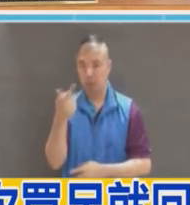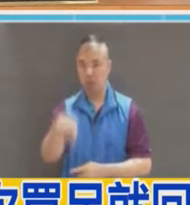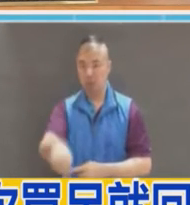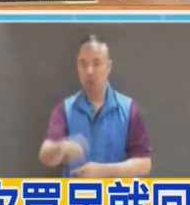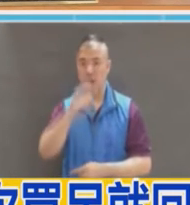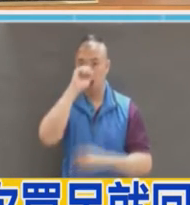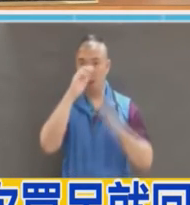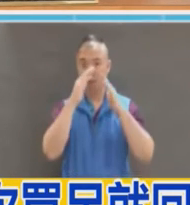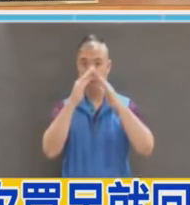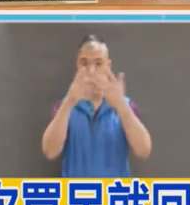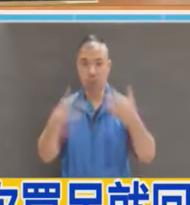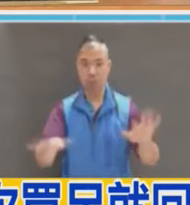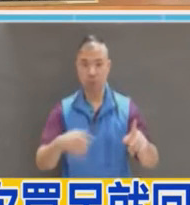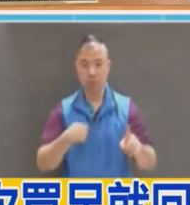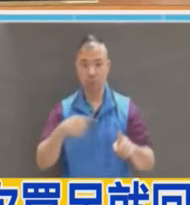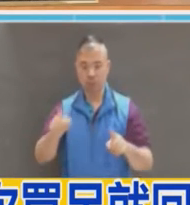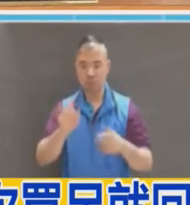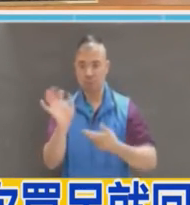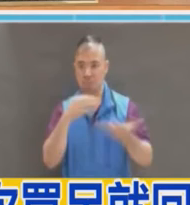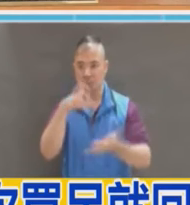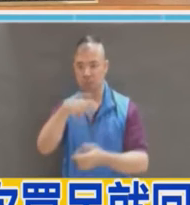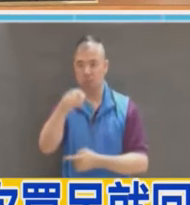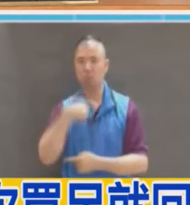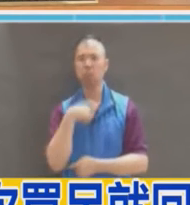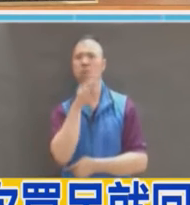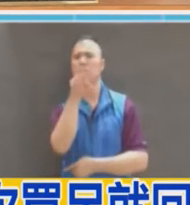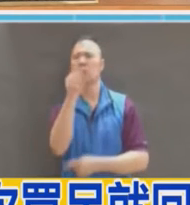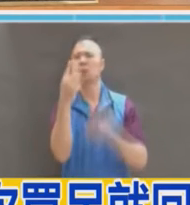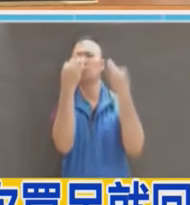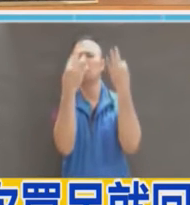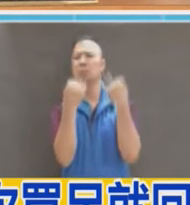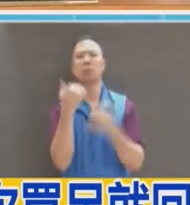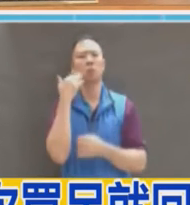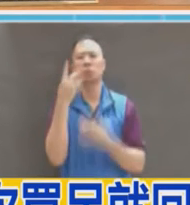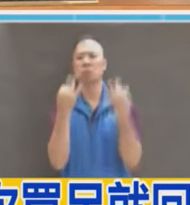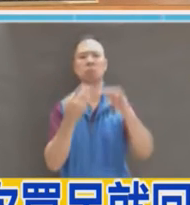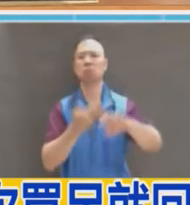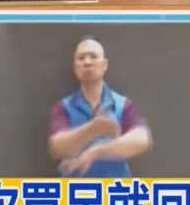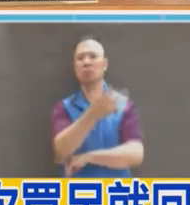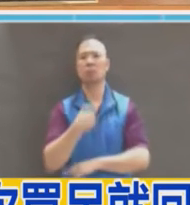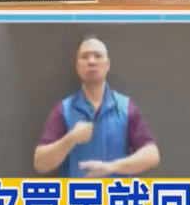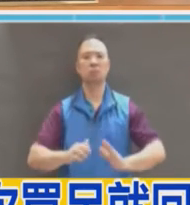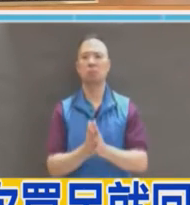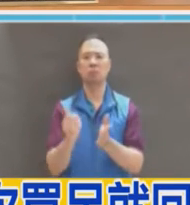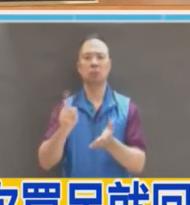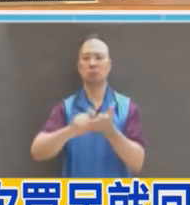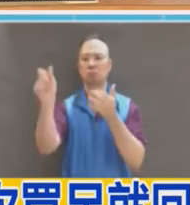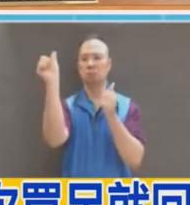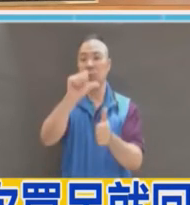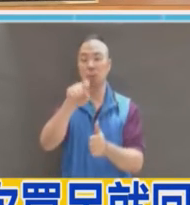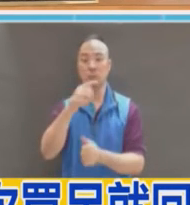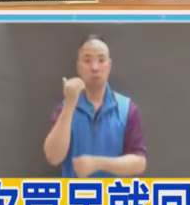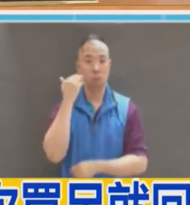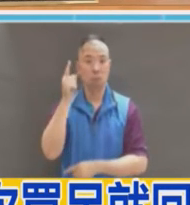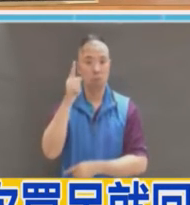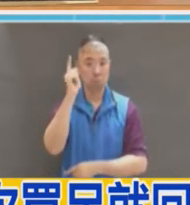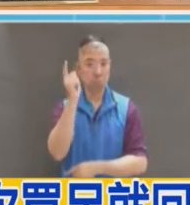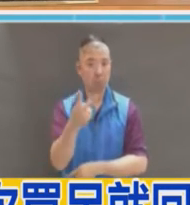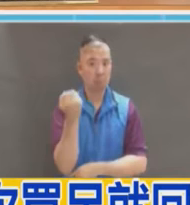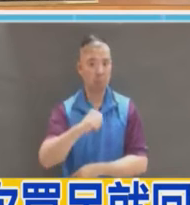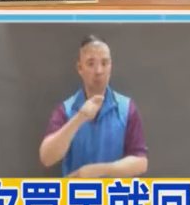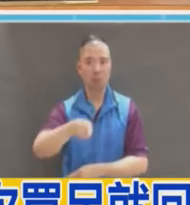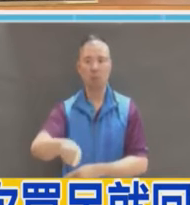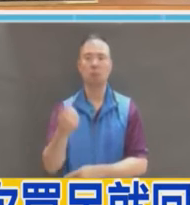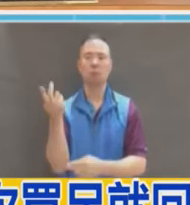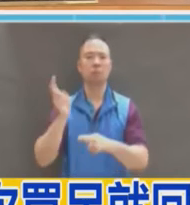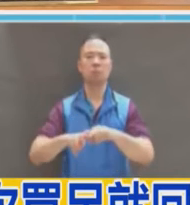聚。这个如果不听不禁止，只要违反规定我们就会来做处罚。